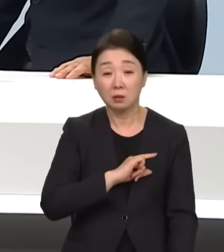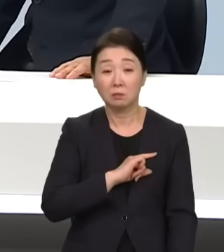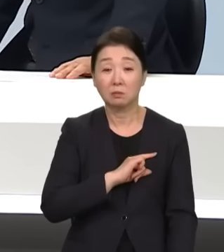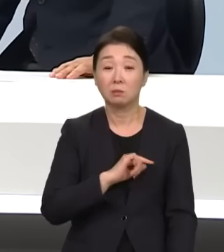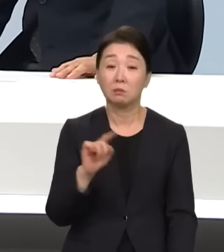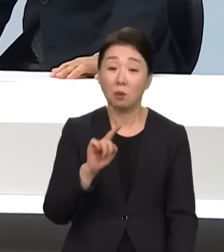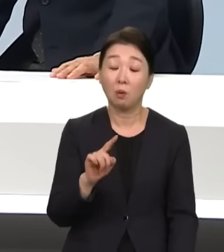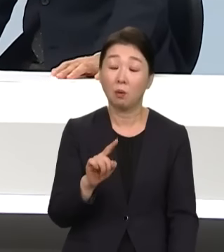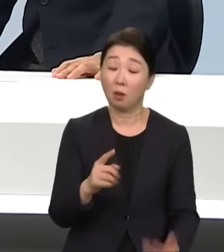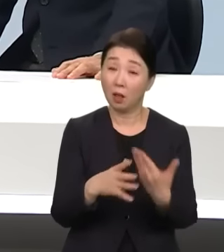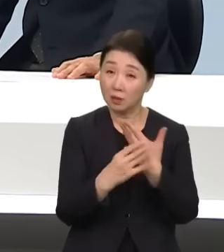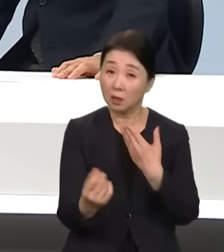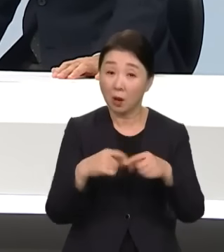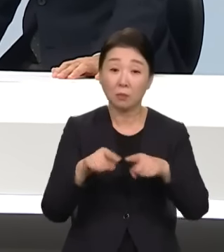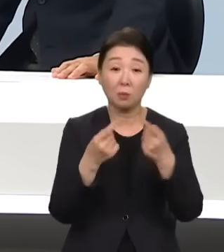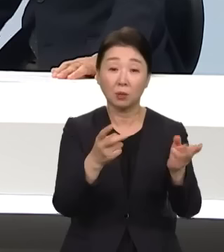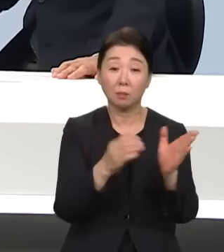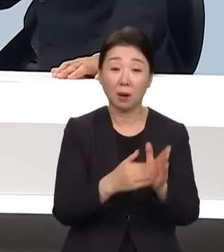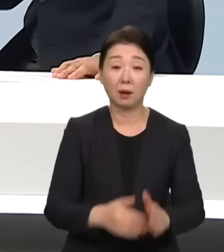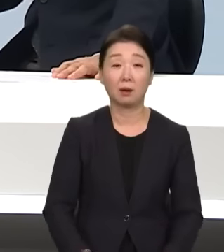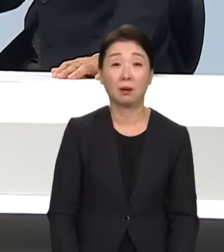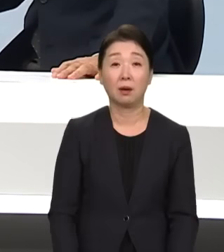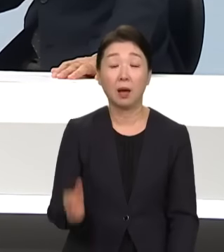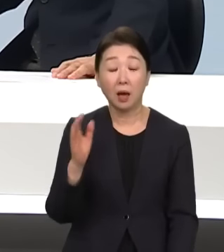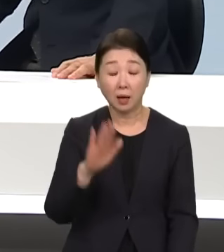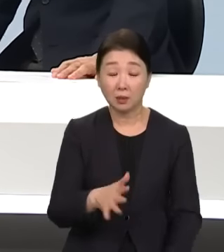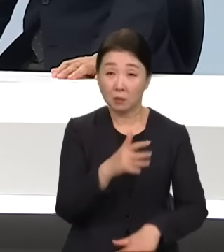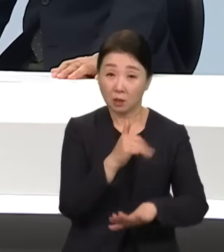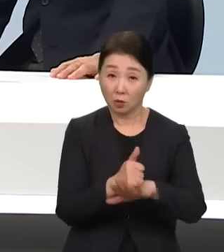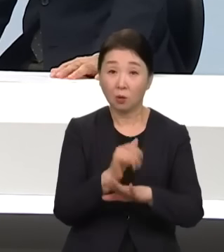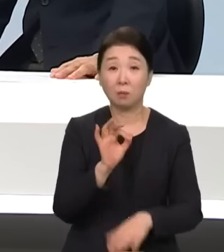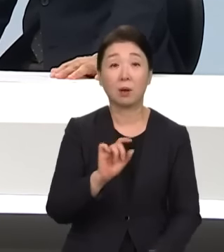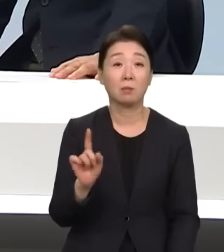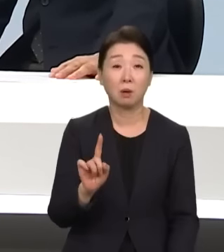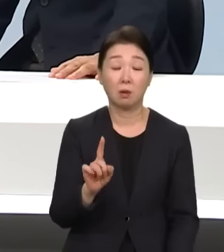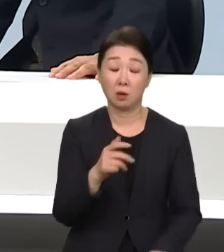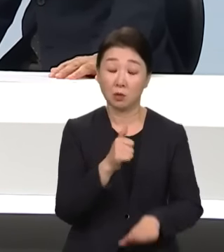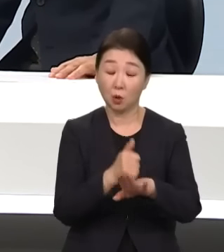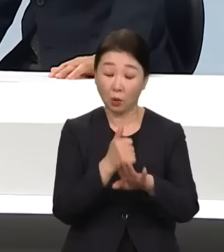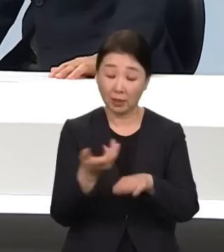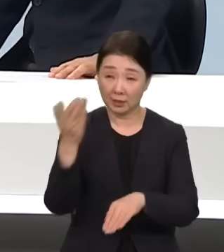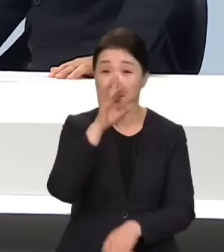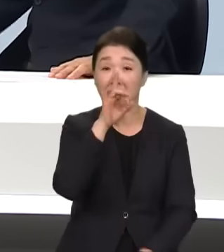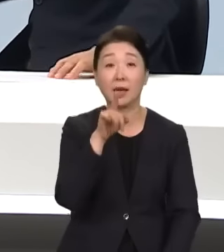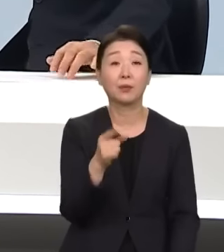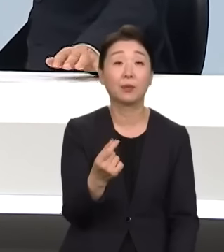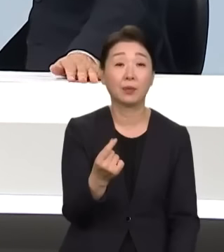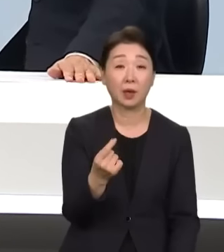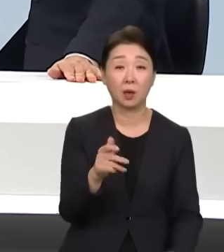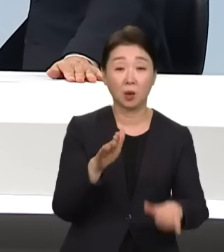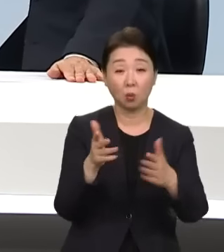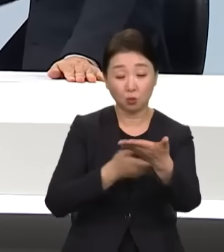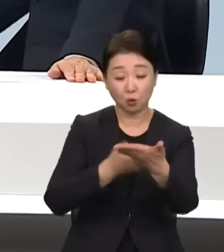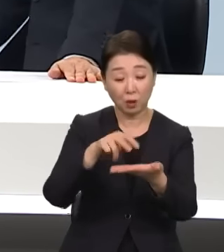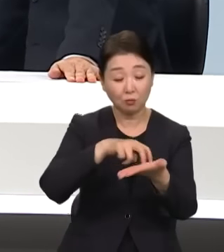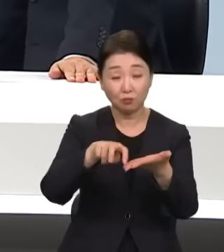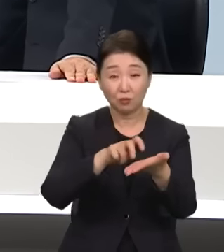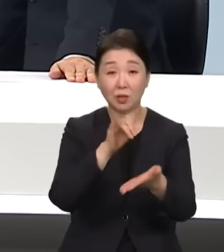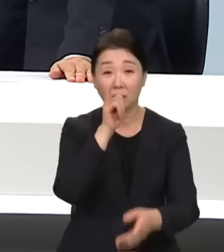보낸 것 같은데요. 그렇습니다. 다만 이 결과를 놓고 보면 이 결과는 좀 승진이 안 된 걸로 보입니다. 오늘 또 주고받은 문자